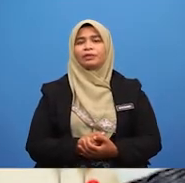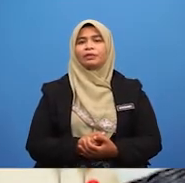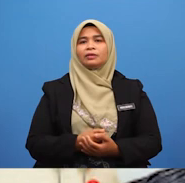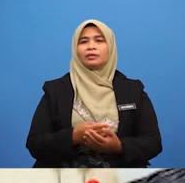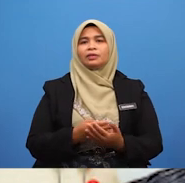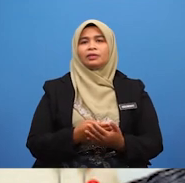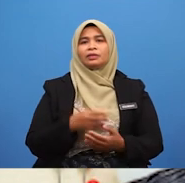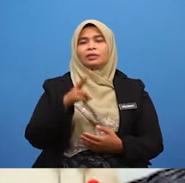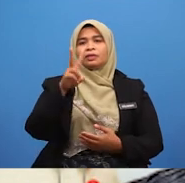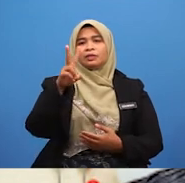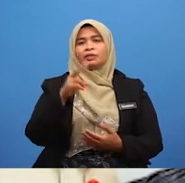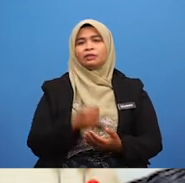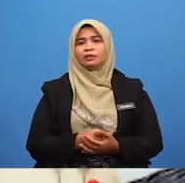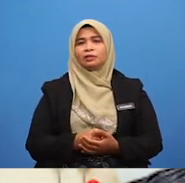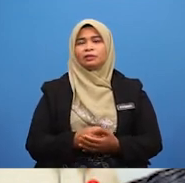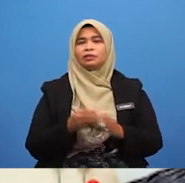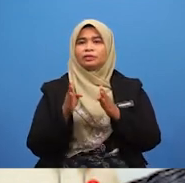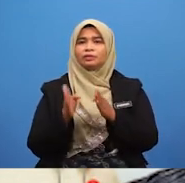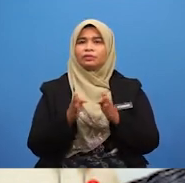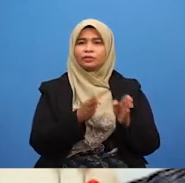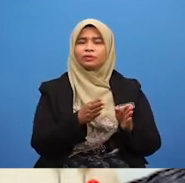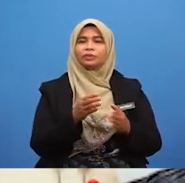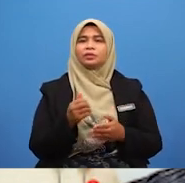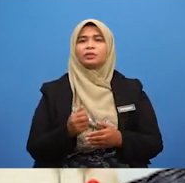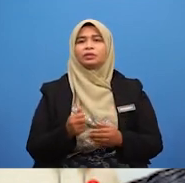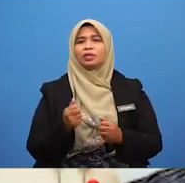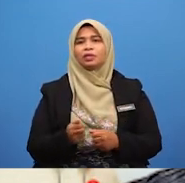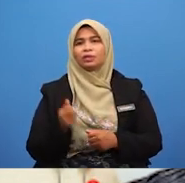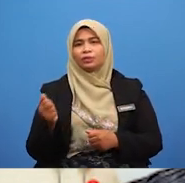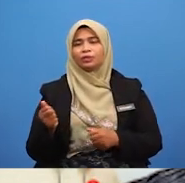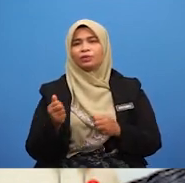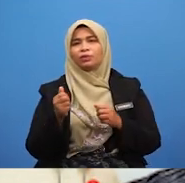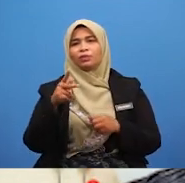dan pelajar mesti luruskan fabrik dan